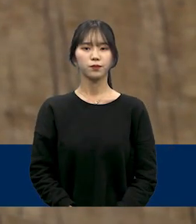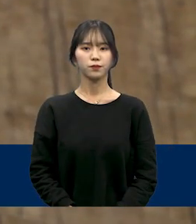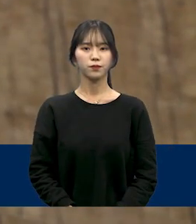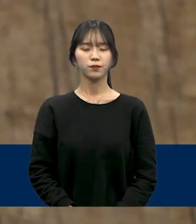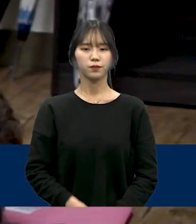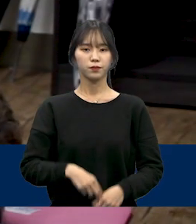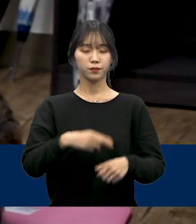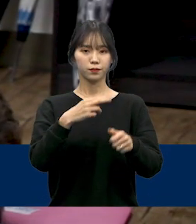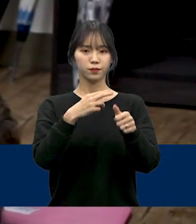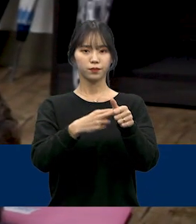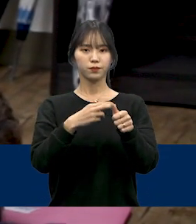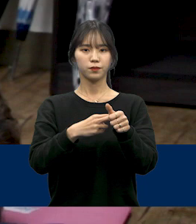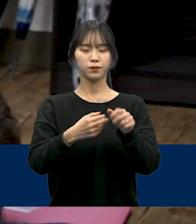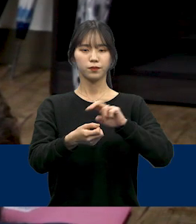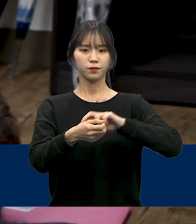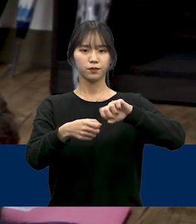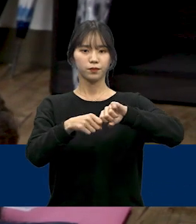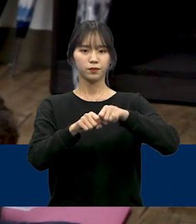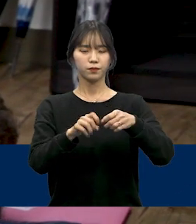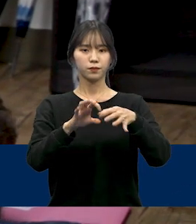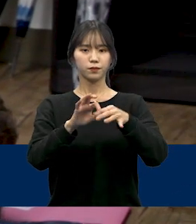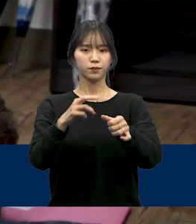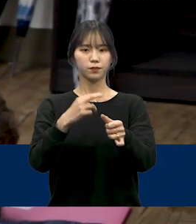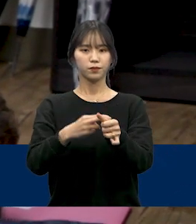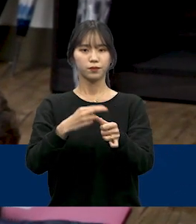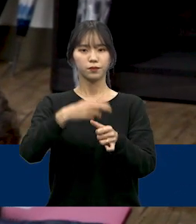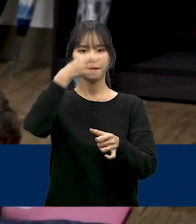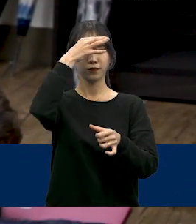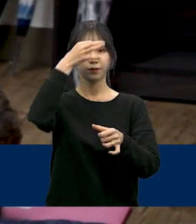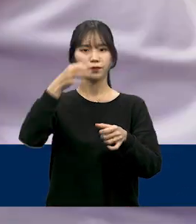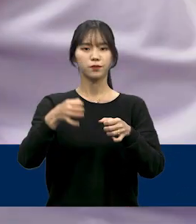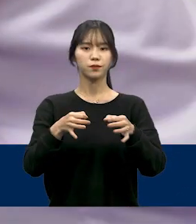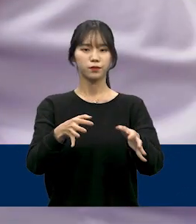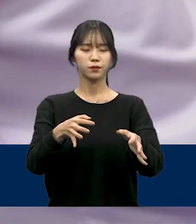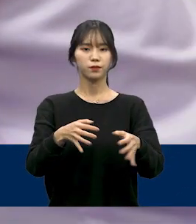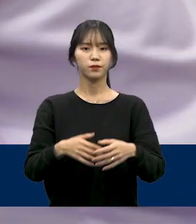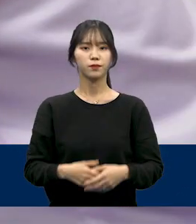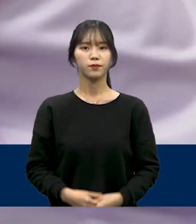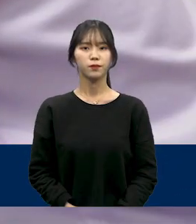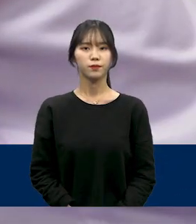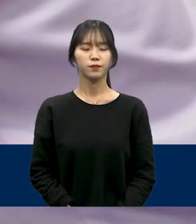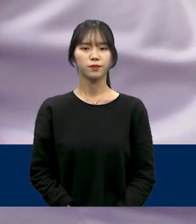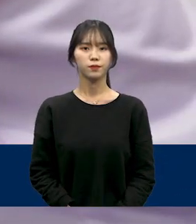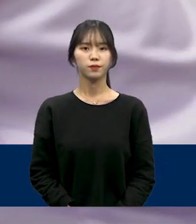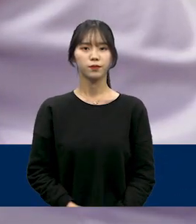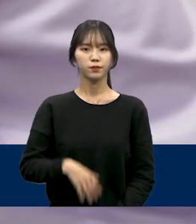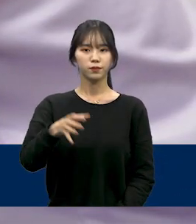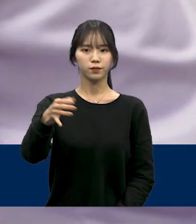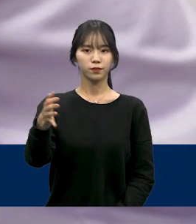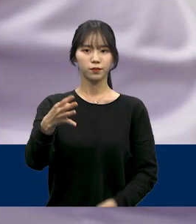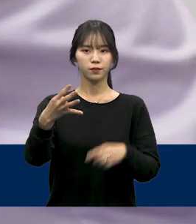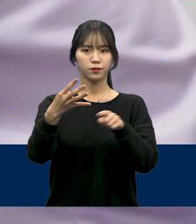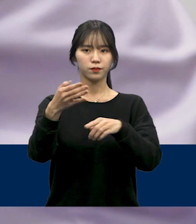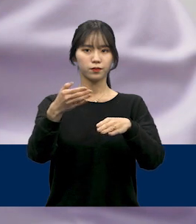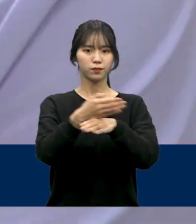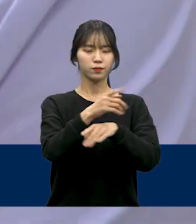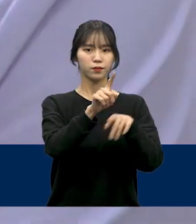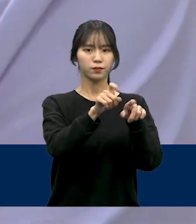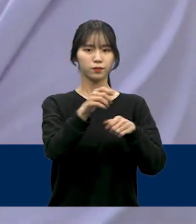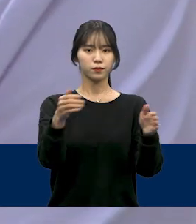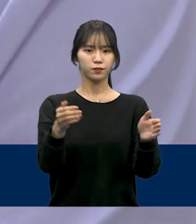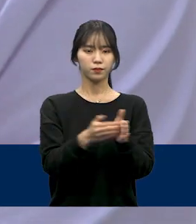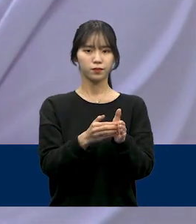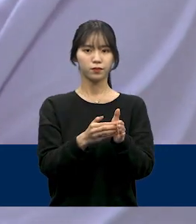프로그램으로 하늘땅 의원, 경희일생한의원 원장의 재능 기부를 통해 진행합니다. 무료